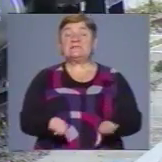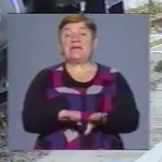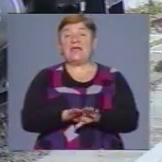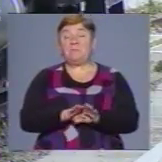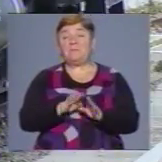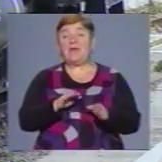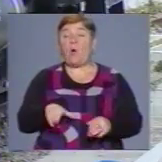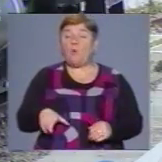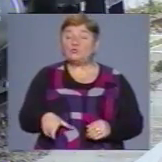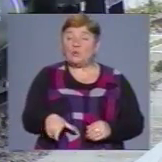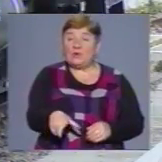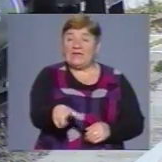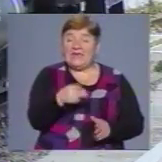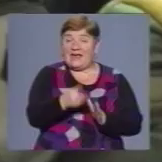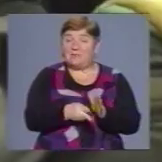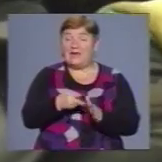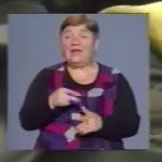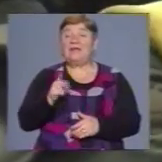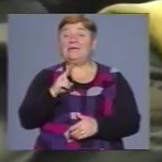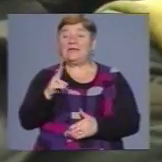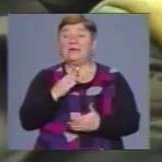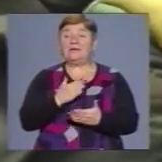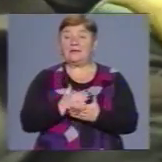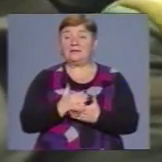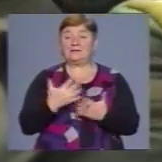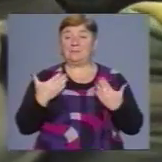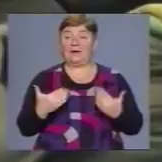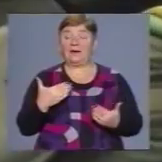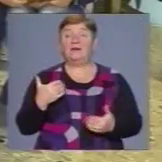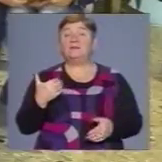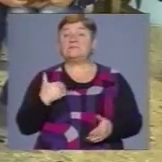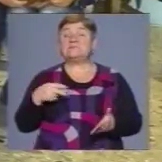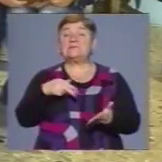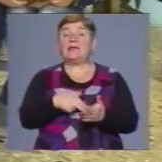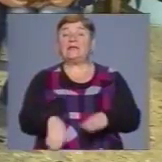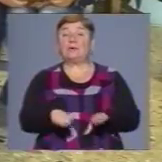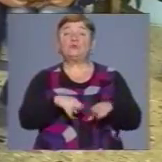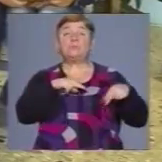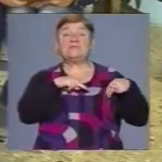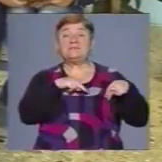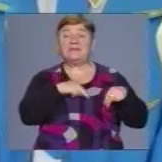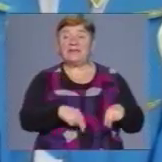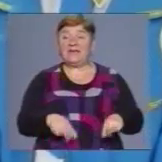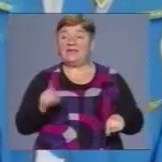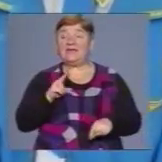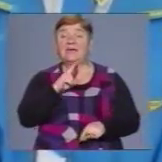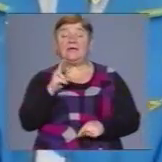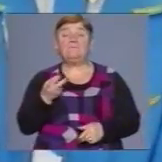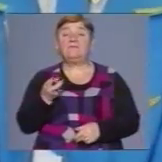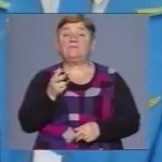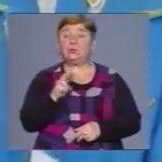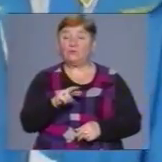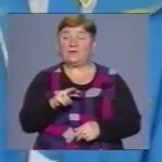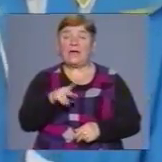станом, який там є наразі. Героями фільму про вузькоколійки стануть також працівники залізниці та діти, які відвідують гурток